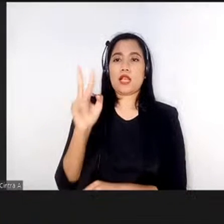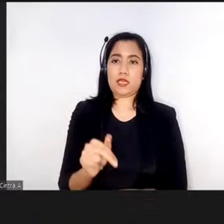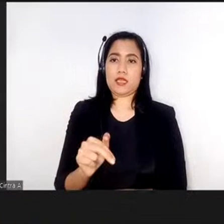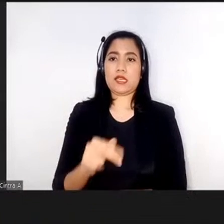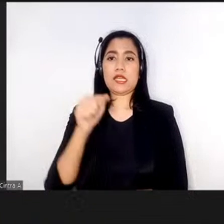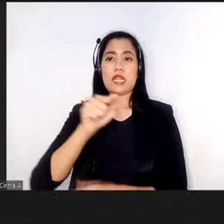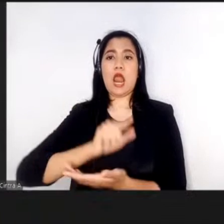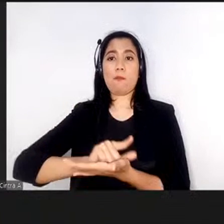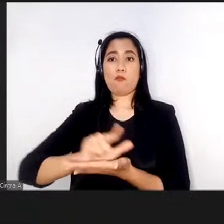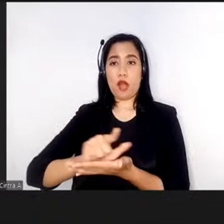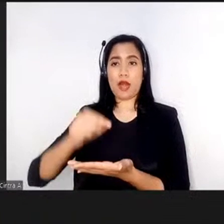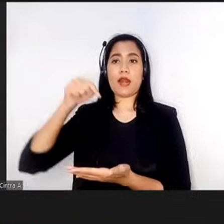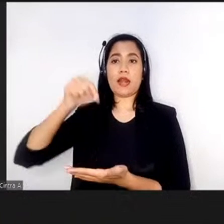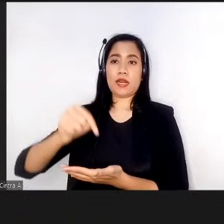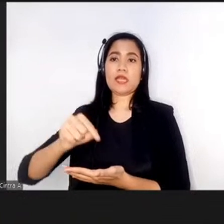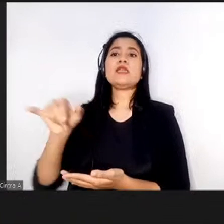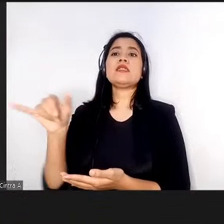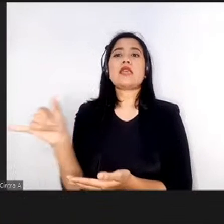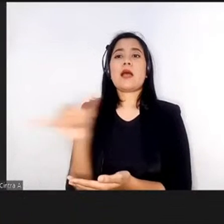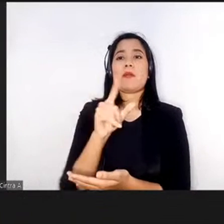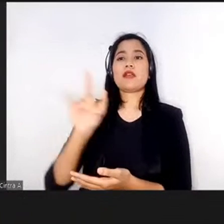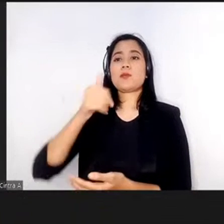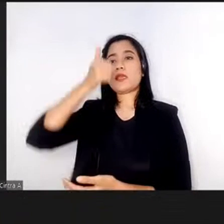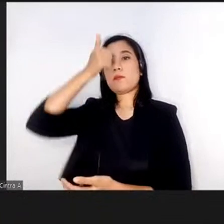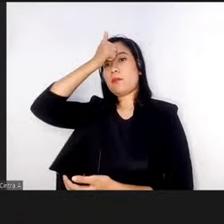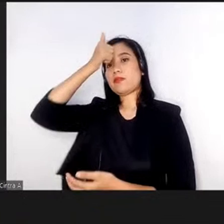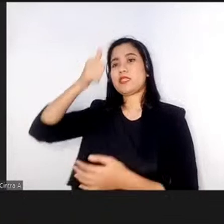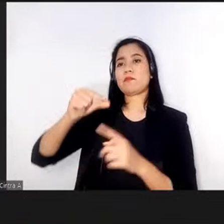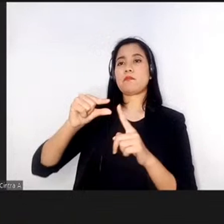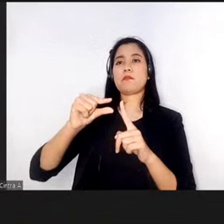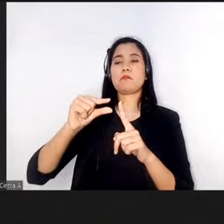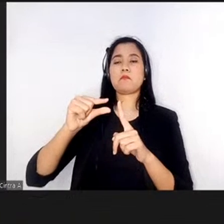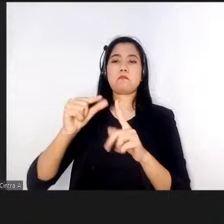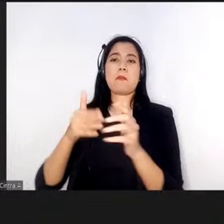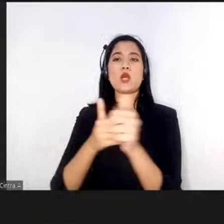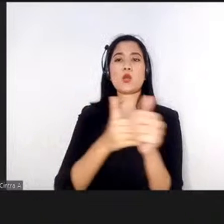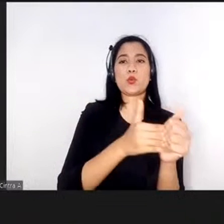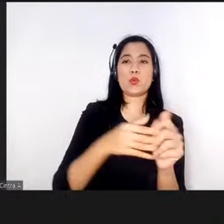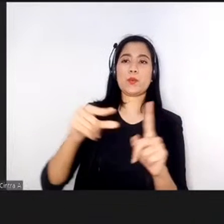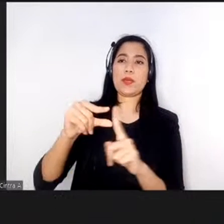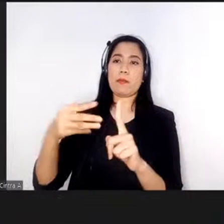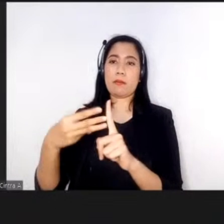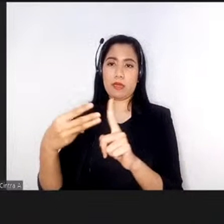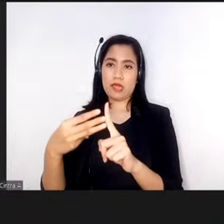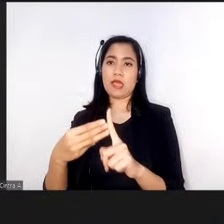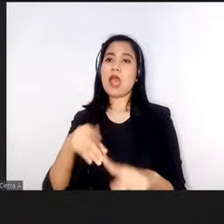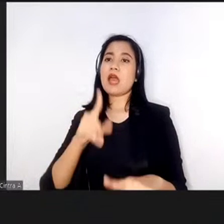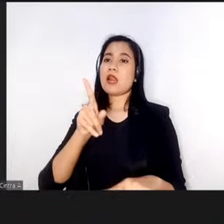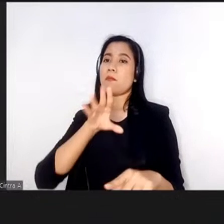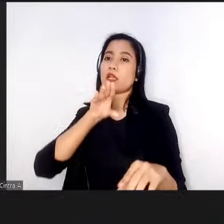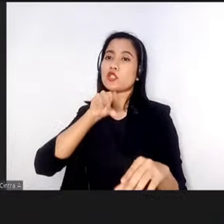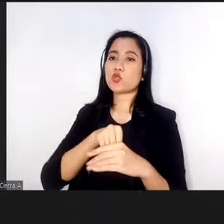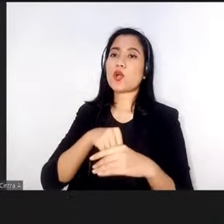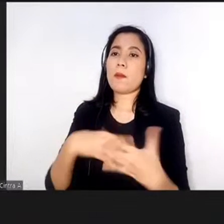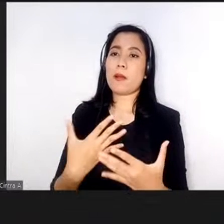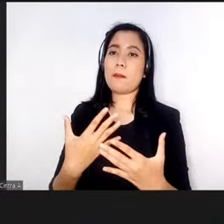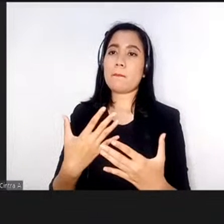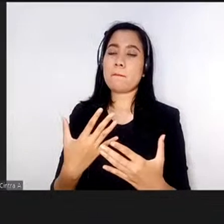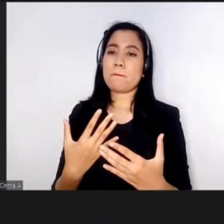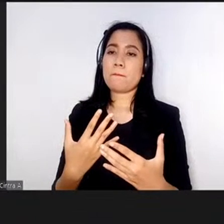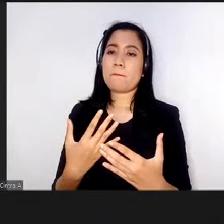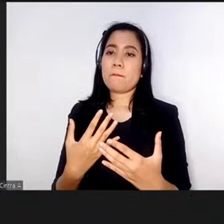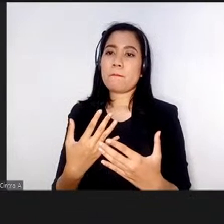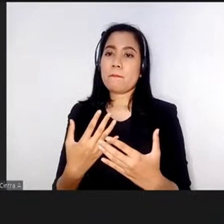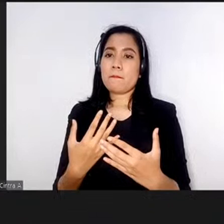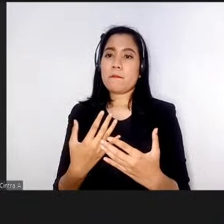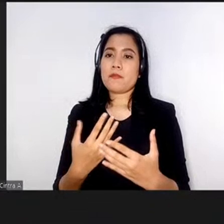ini sejalan dengan prinsip-prinsip pemandu PBB dan juga termasuk di dalamnya eh